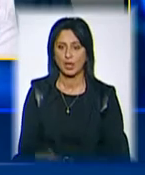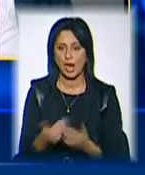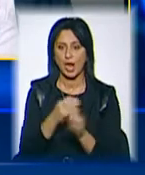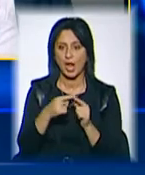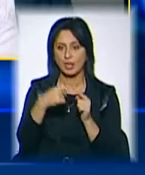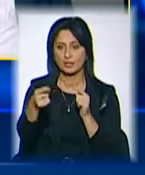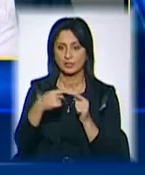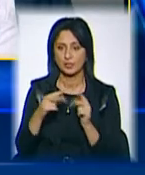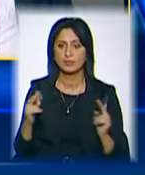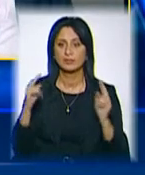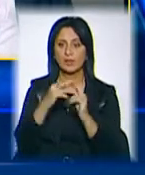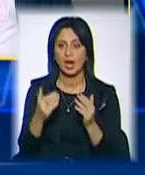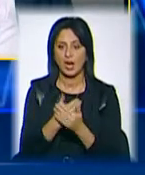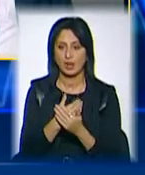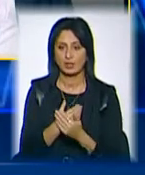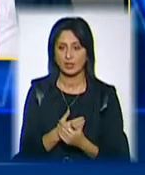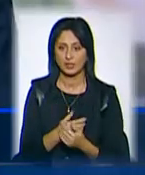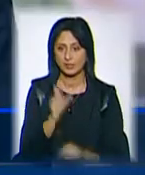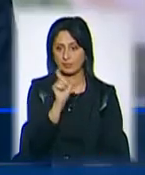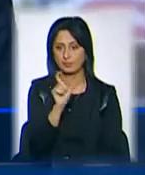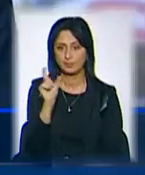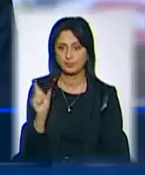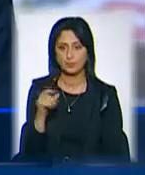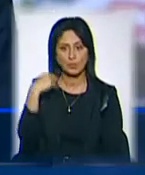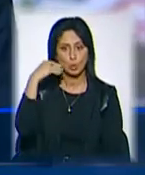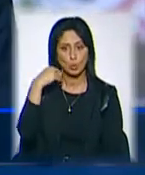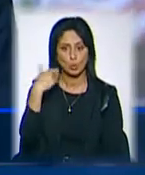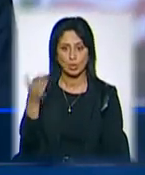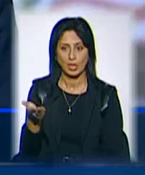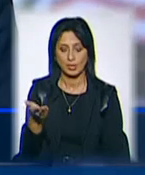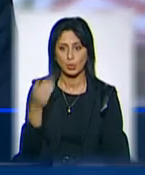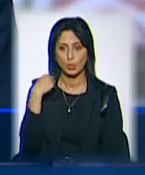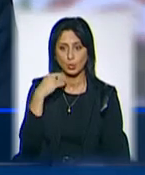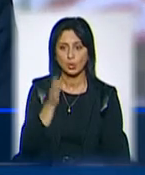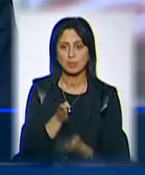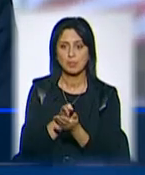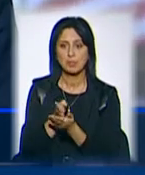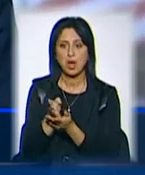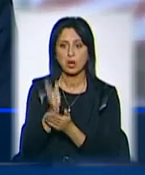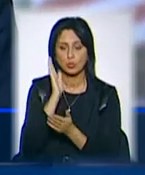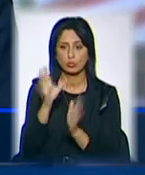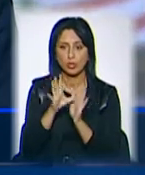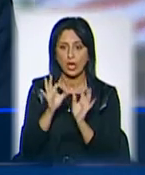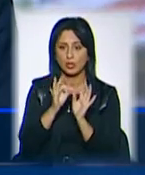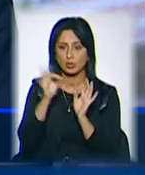და ქვესადგურების მშენებლობა, რა თქმა უნდა. გამოყოფდი აქ რასაკურველია თურქეთთან, თურქეთის მიმართულებით